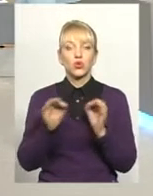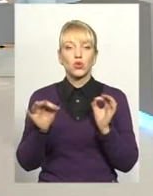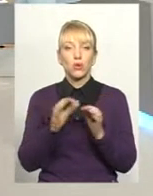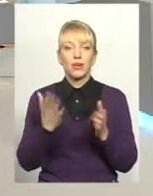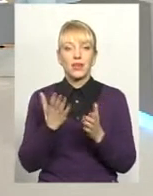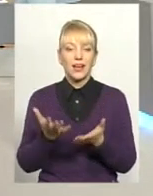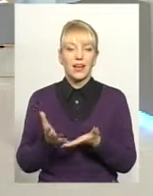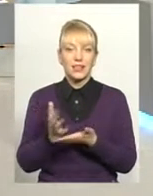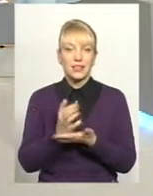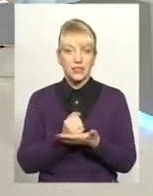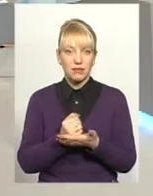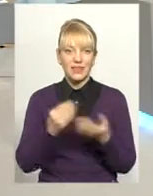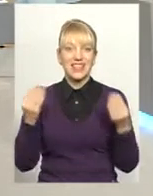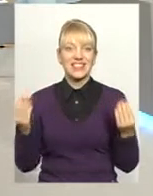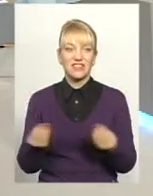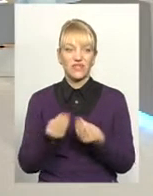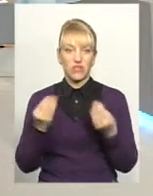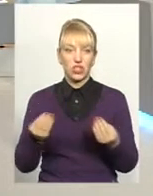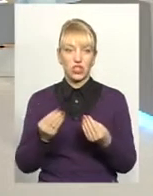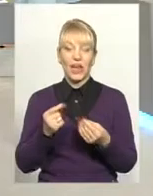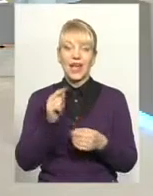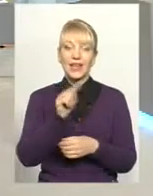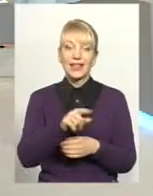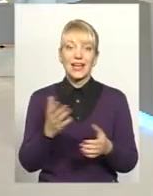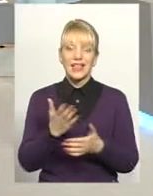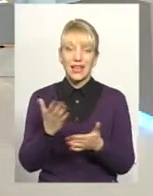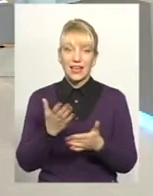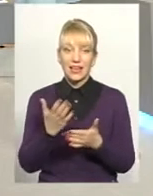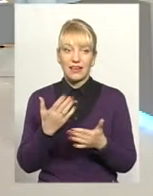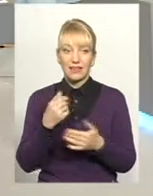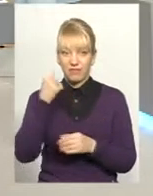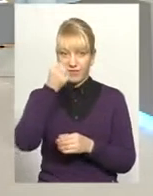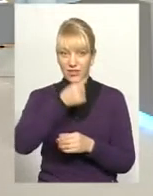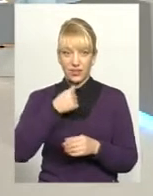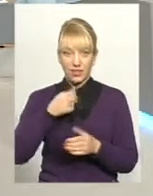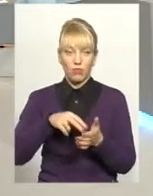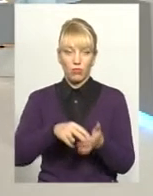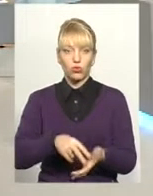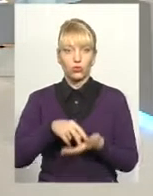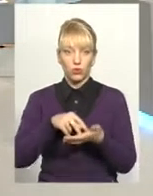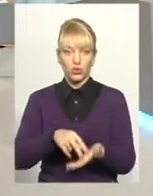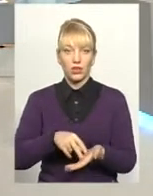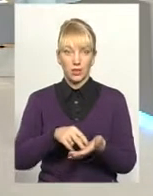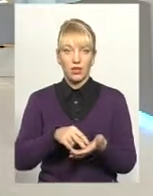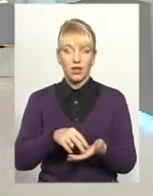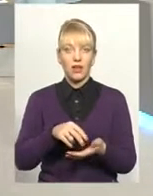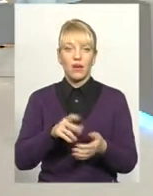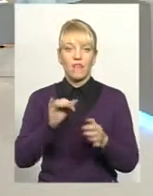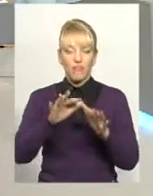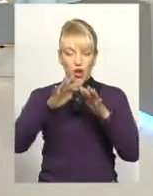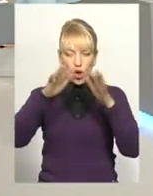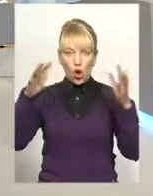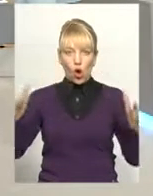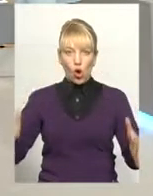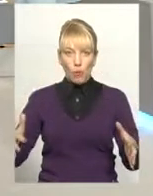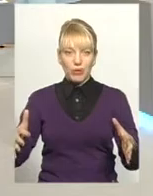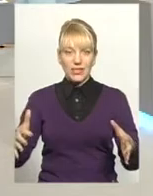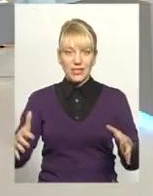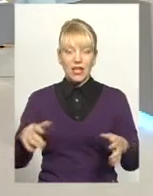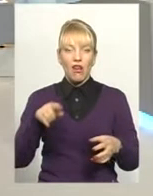зібрана свіжа, і та, яка, скажімо, рік постояла в копиці,